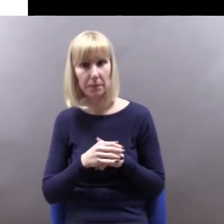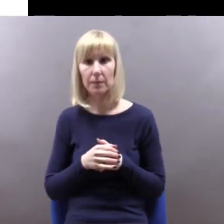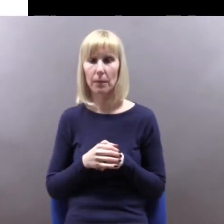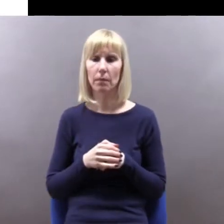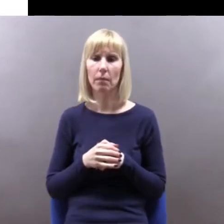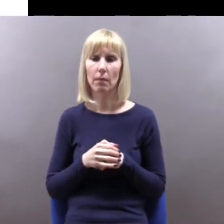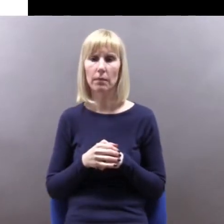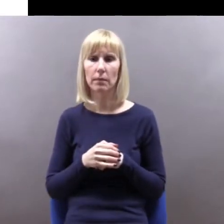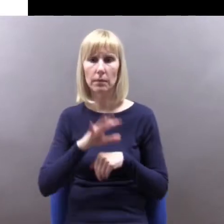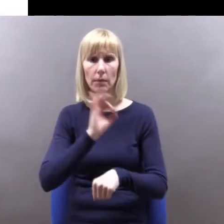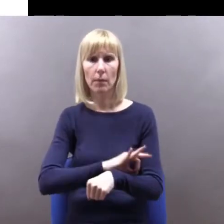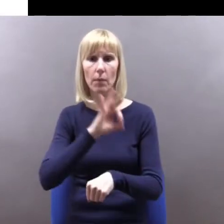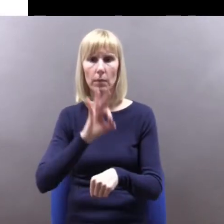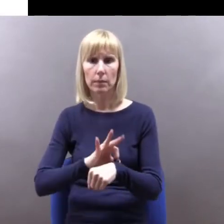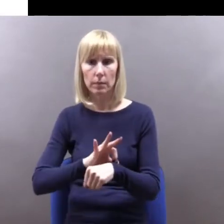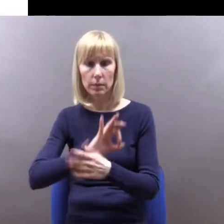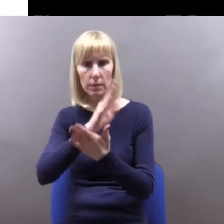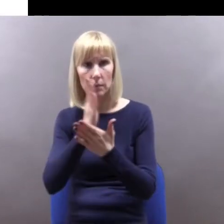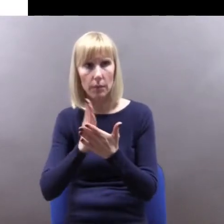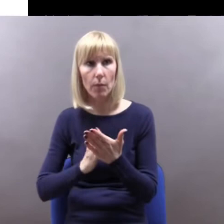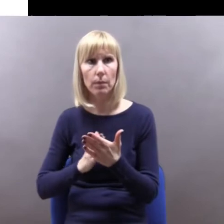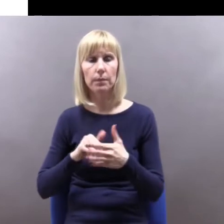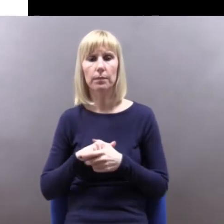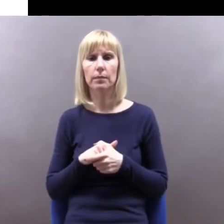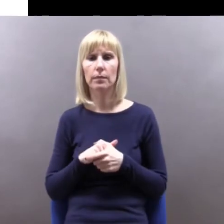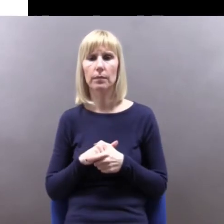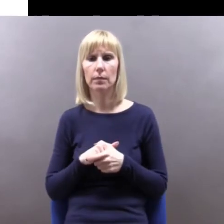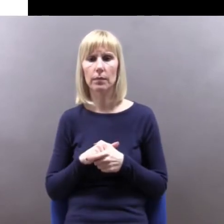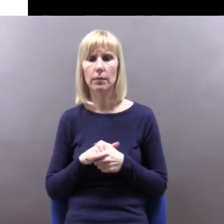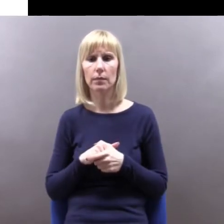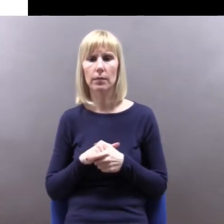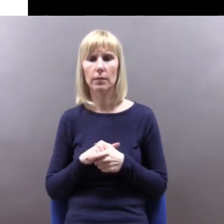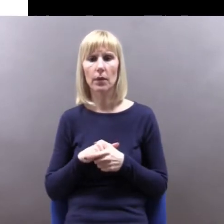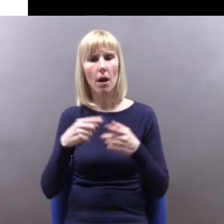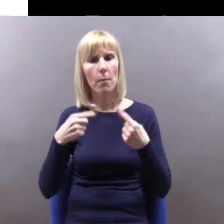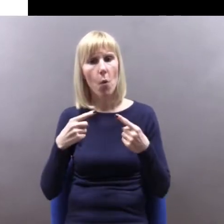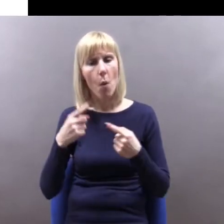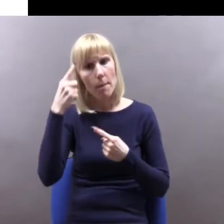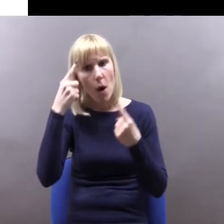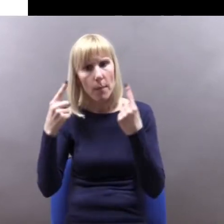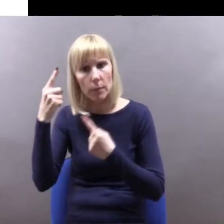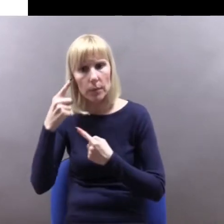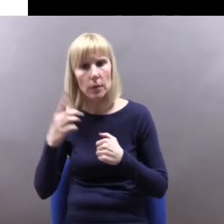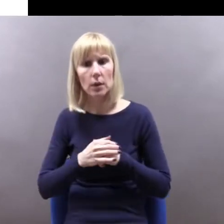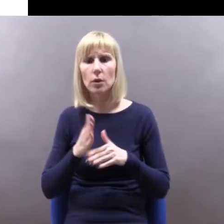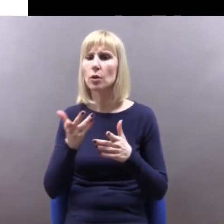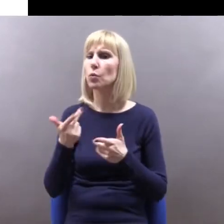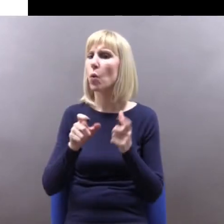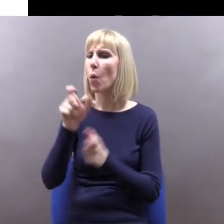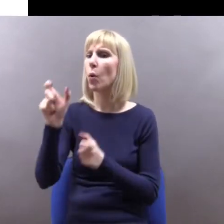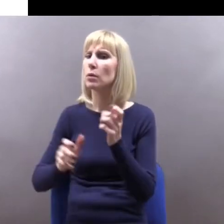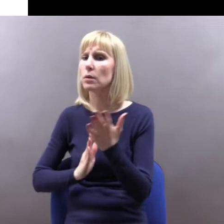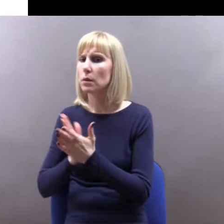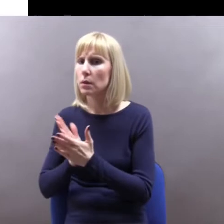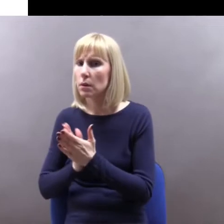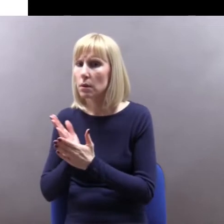używała, może mieć właśnie problemy manualne, może mieć trudność z trzymaniem tej mapy. I błąd polegał na tym,